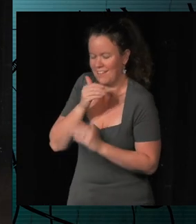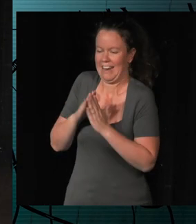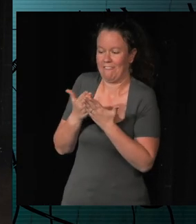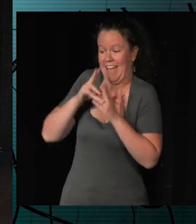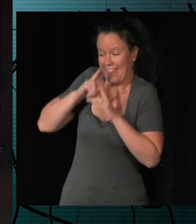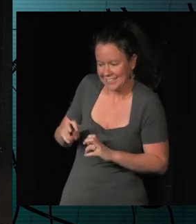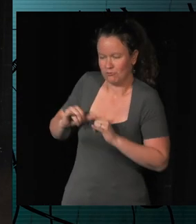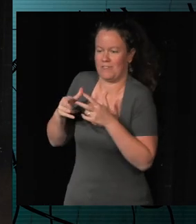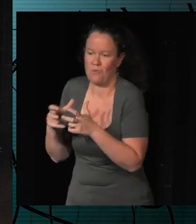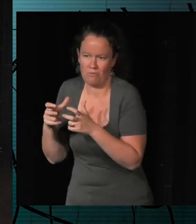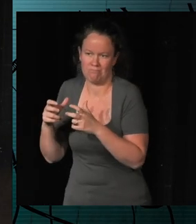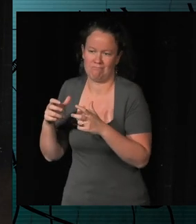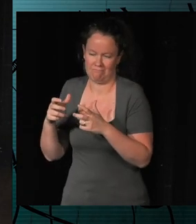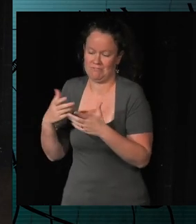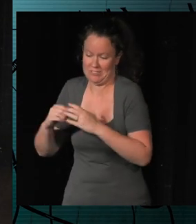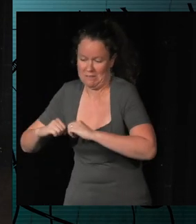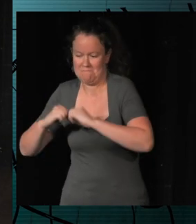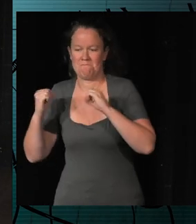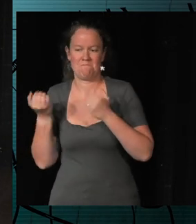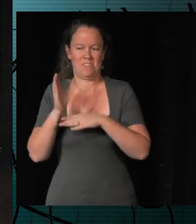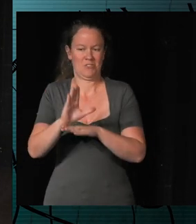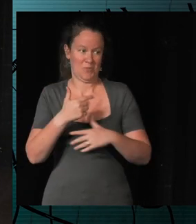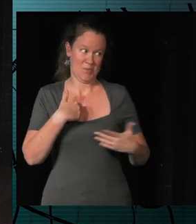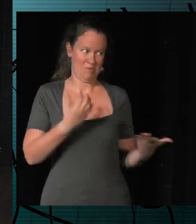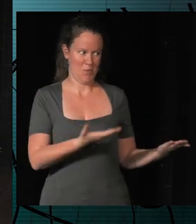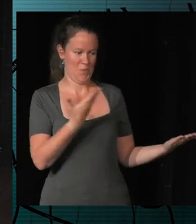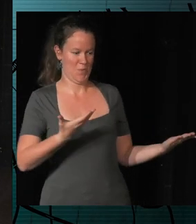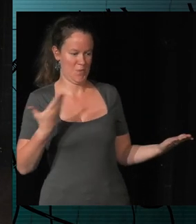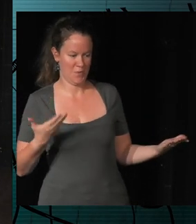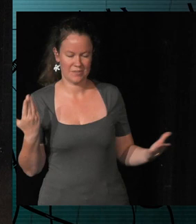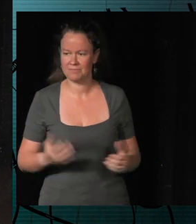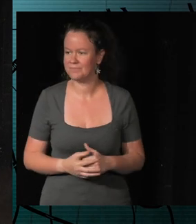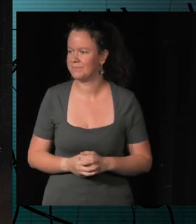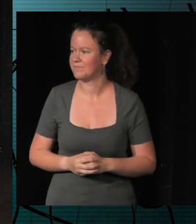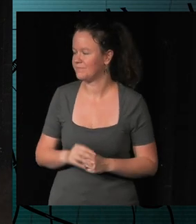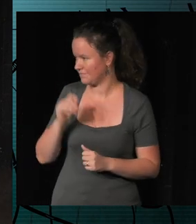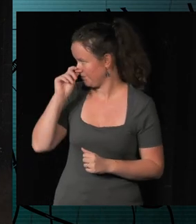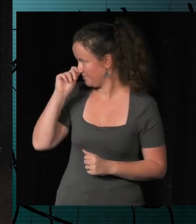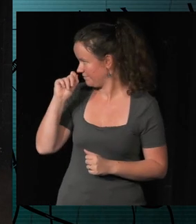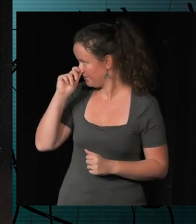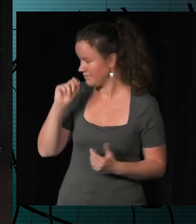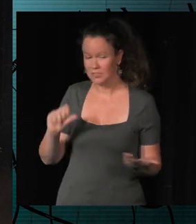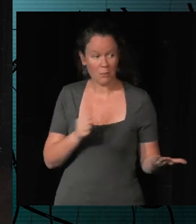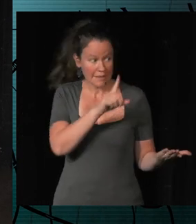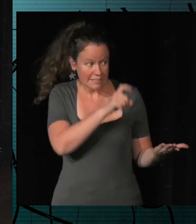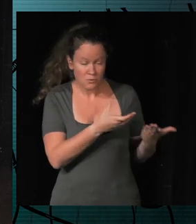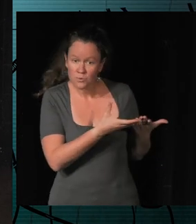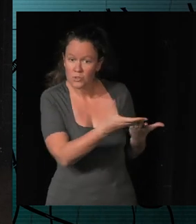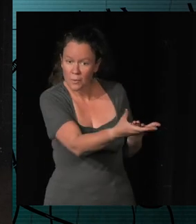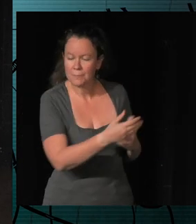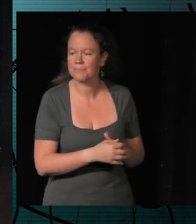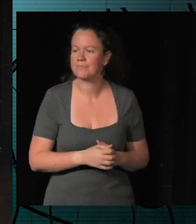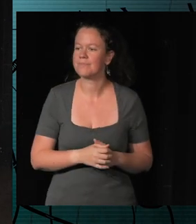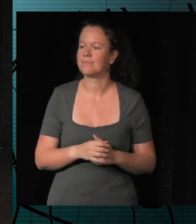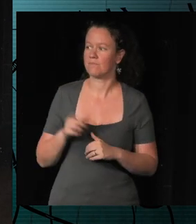donc la crème de la crème euh du coup j'avais une première question pour commencer euh c'était quelle a